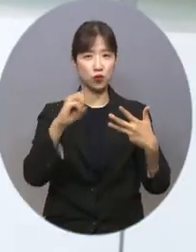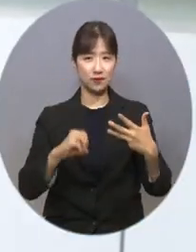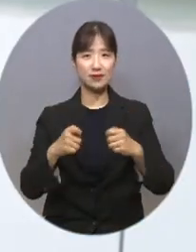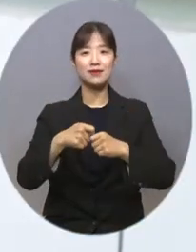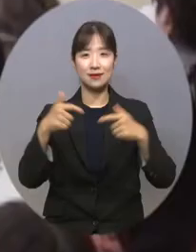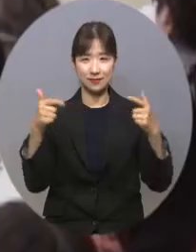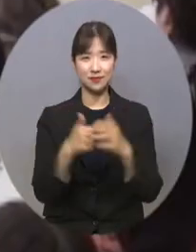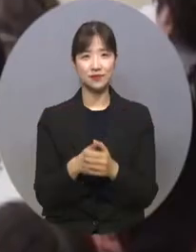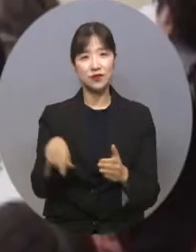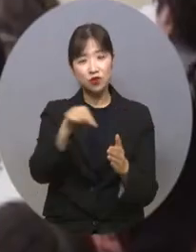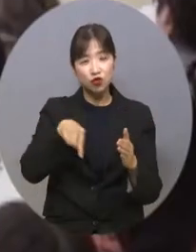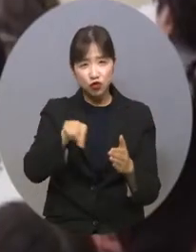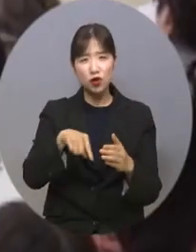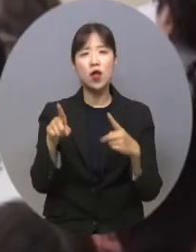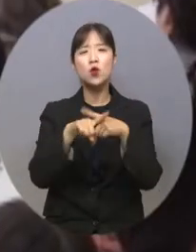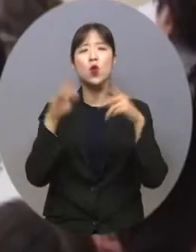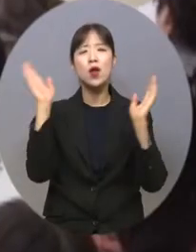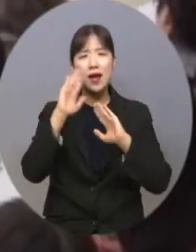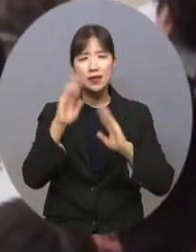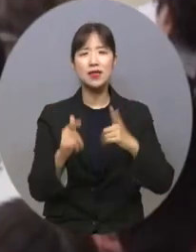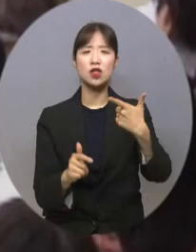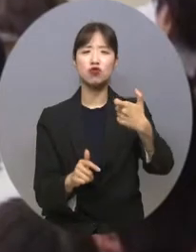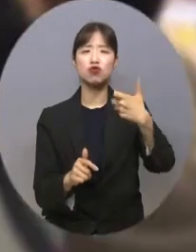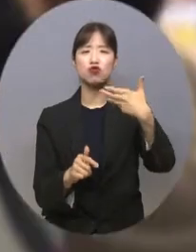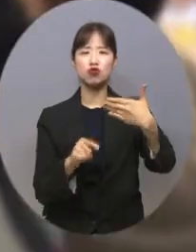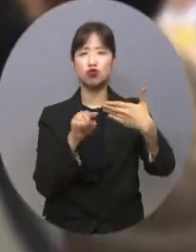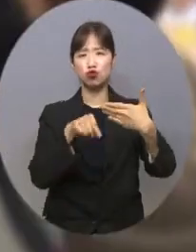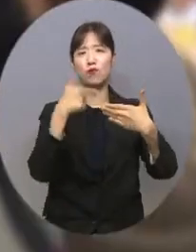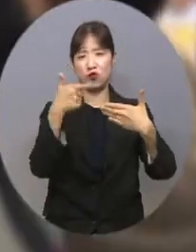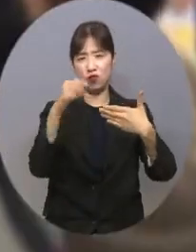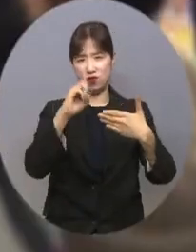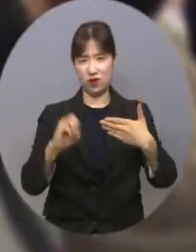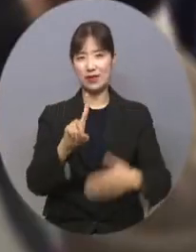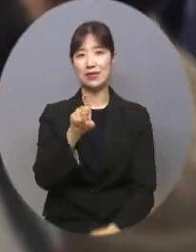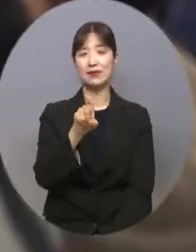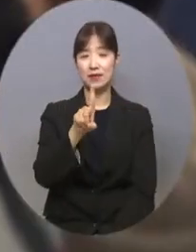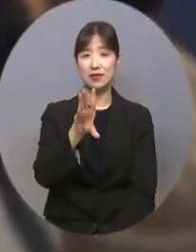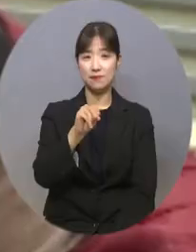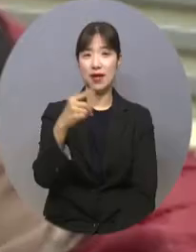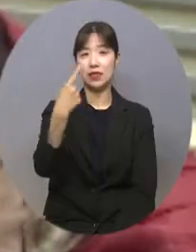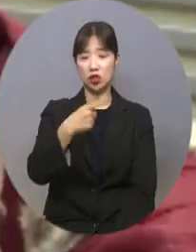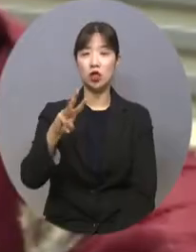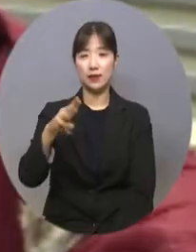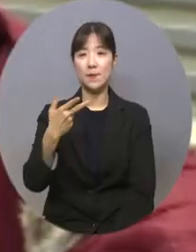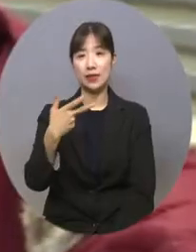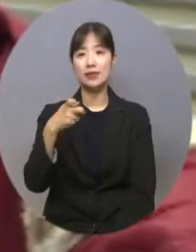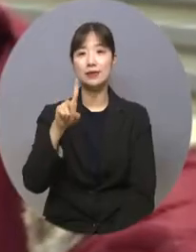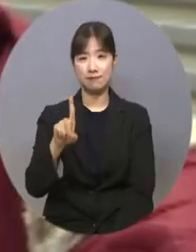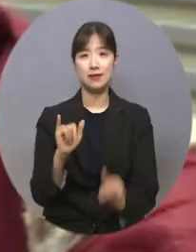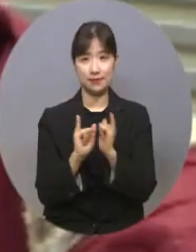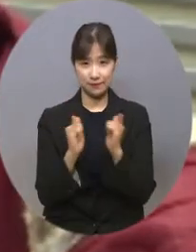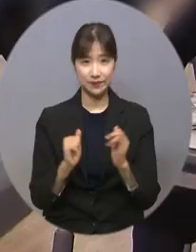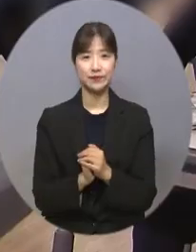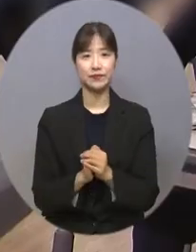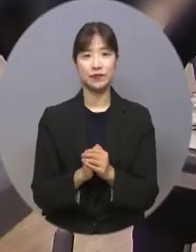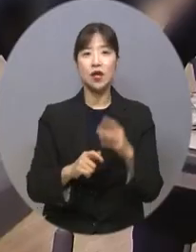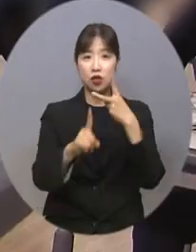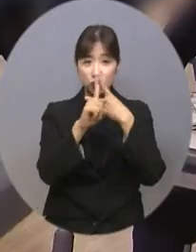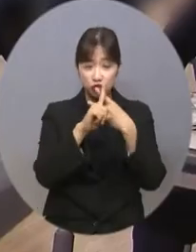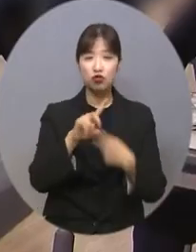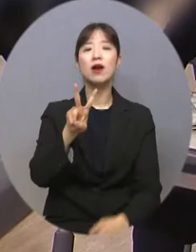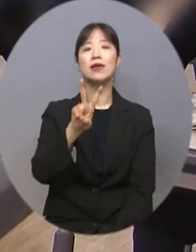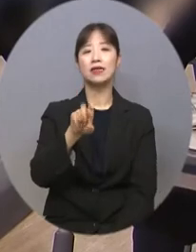이 가운데 초등학생이 69.6% 로 111003 171 명으로 가장 많고 중학생은